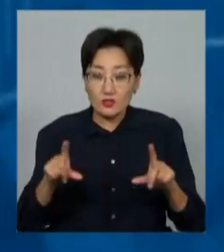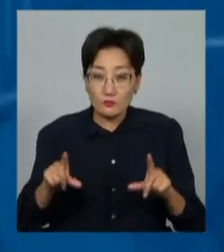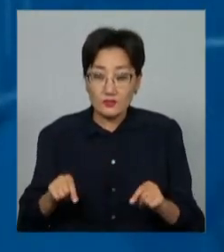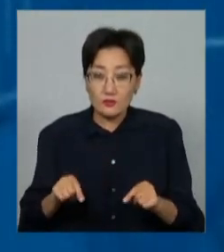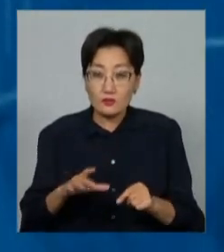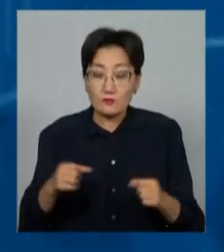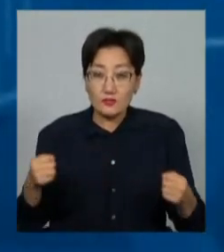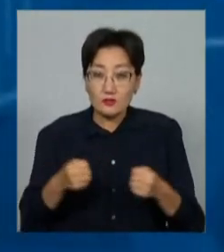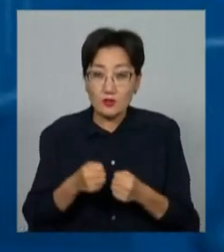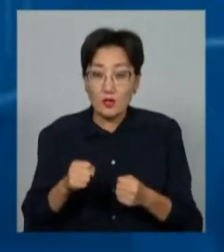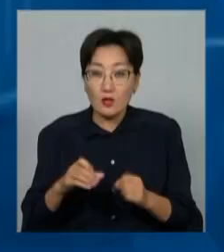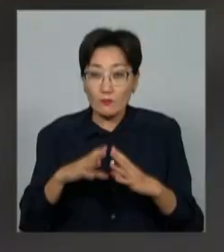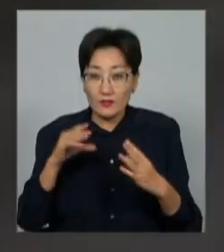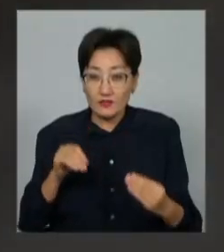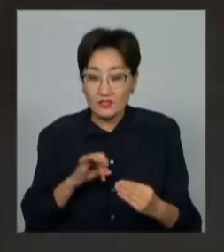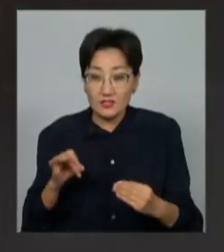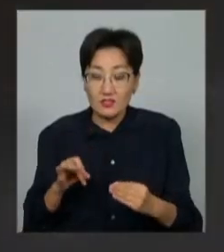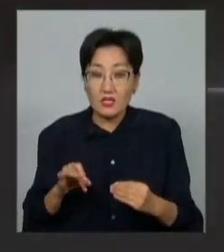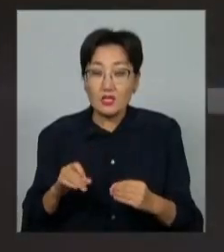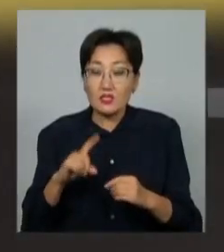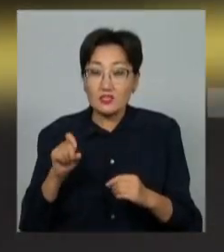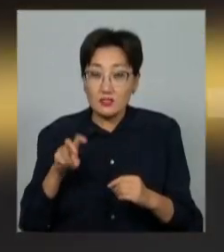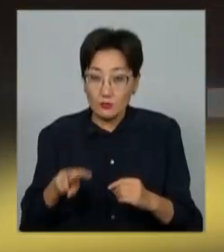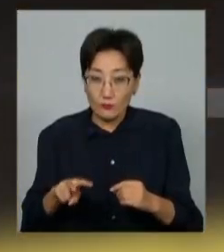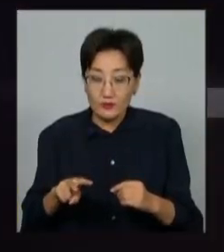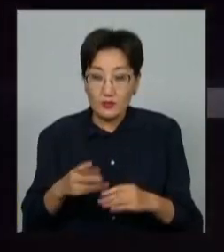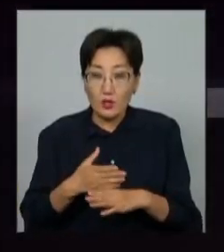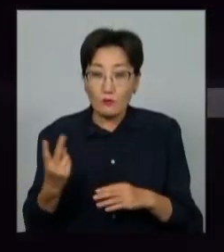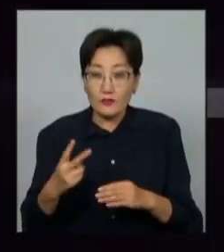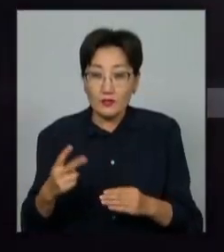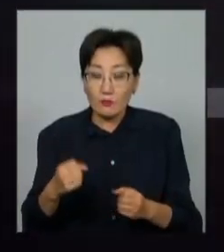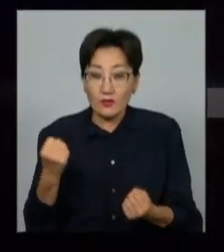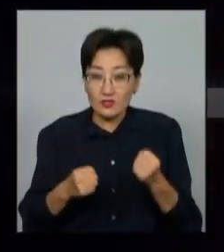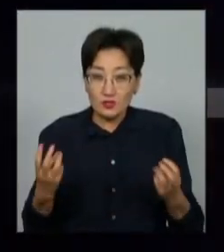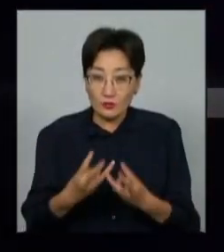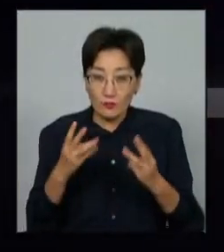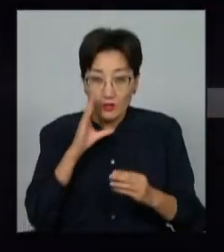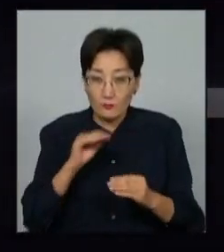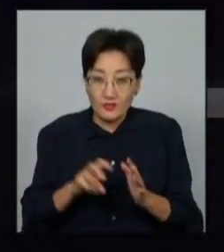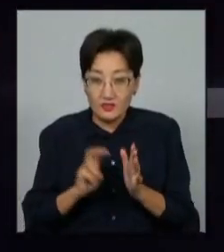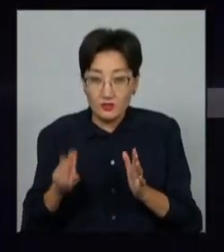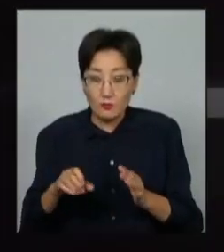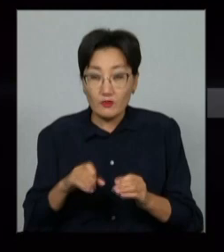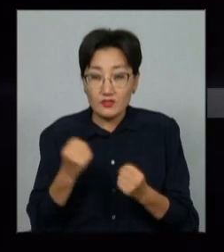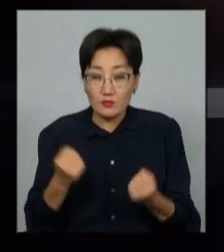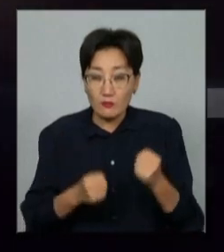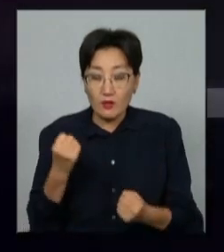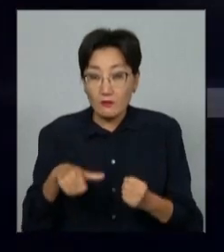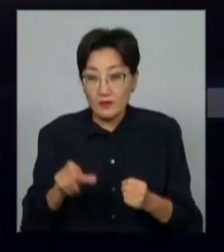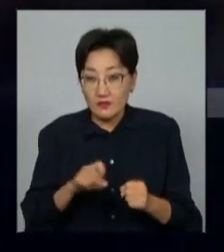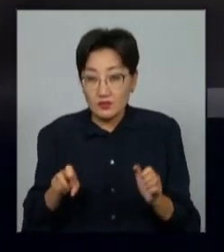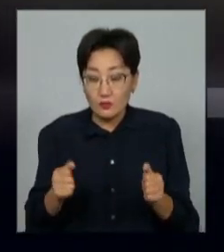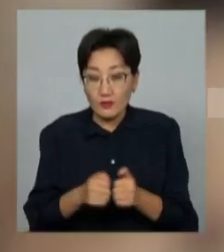полиции, столкнулись Audi 80 и ЗИЛ-130, после чего оба транспорта загорелись. Не успев выбраться из авто, водители и